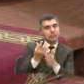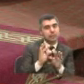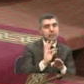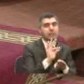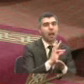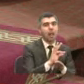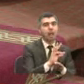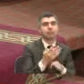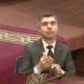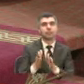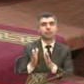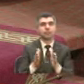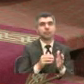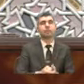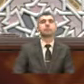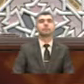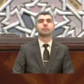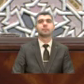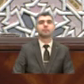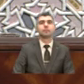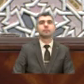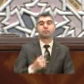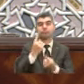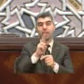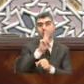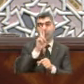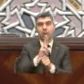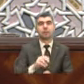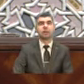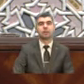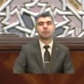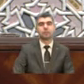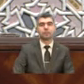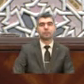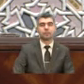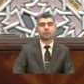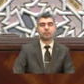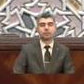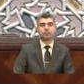الوزير. تعقيب الفريق، تفضلوا سيد النائب.